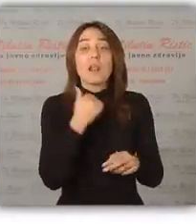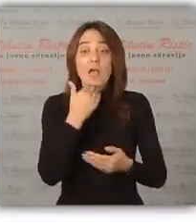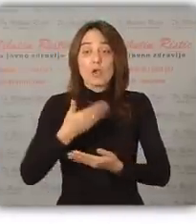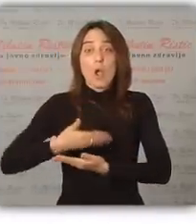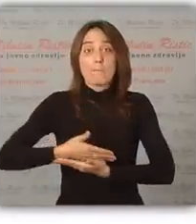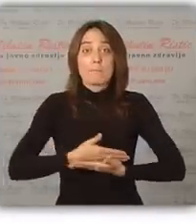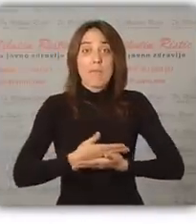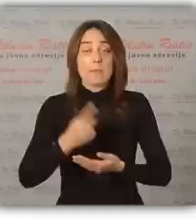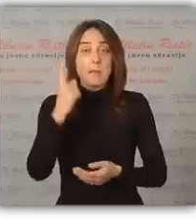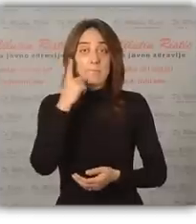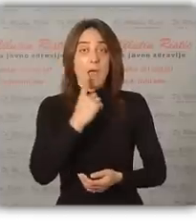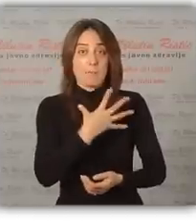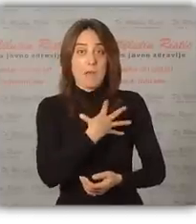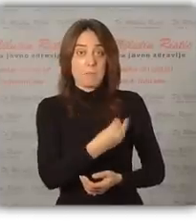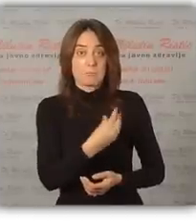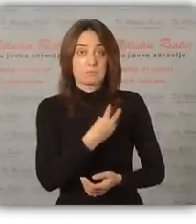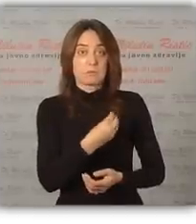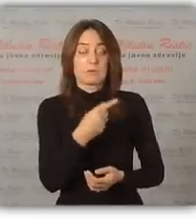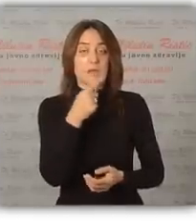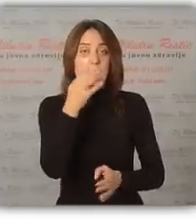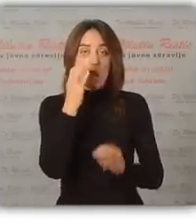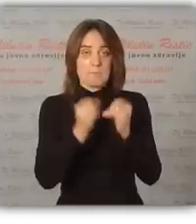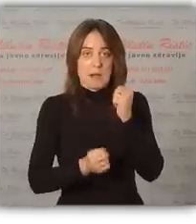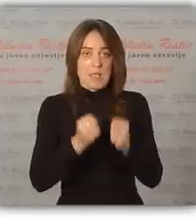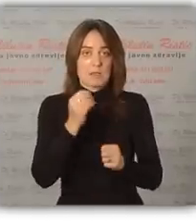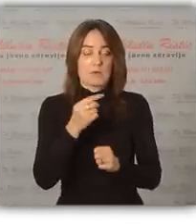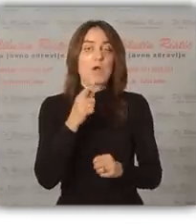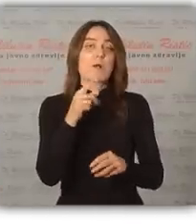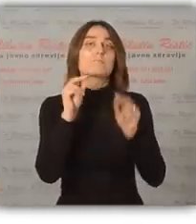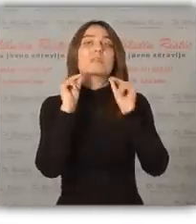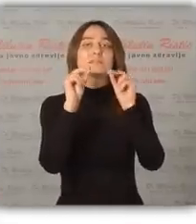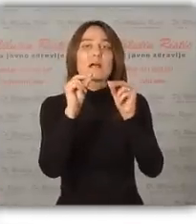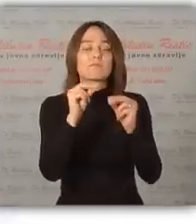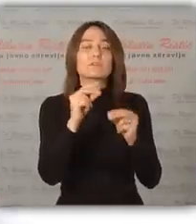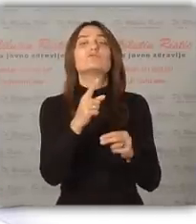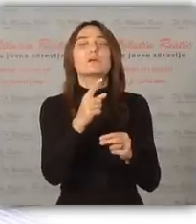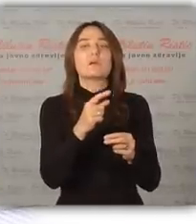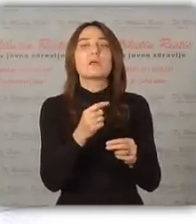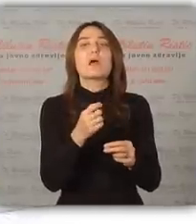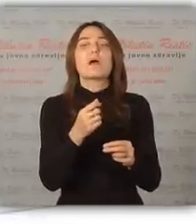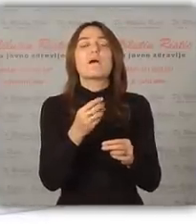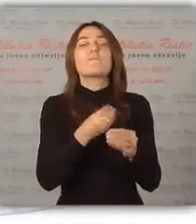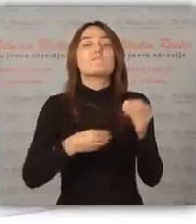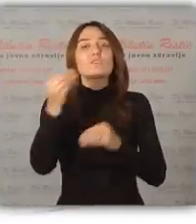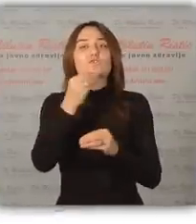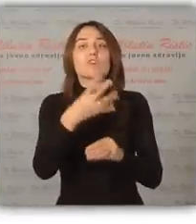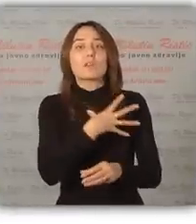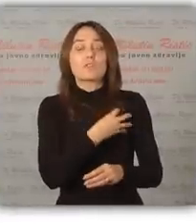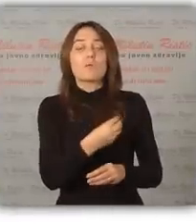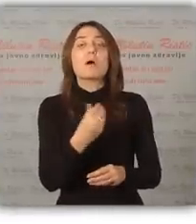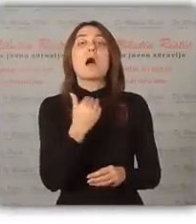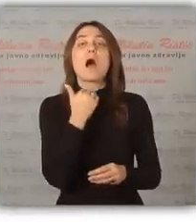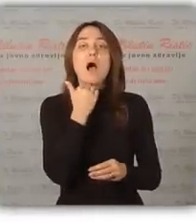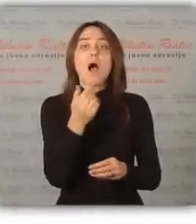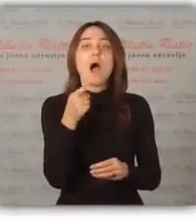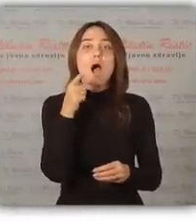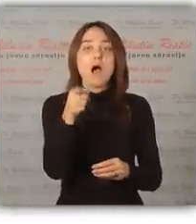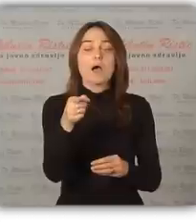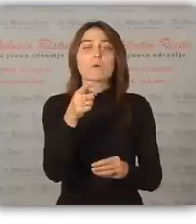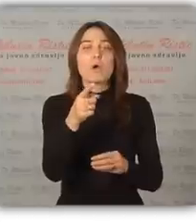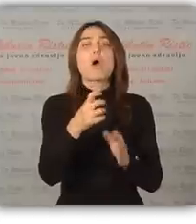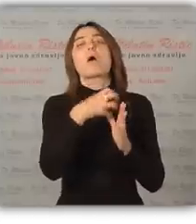Ostalo, ako je beba na majčinoj ishrani, na ishrani majčinim mlekom, savjetuje se češće dojenje, ako je formula u